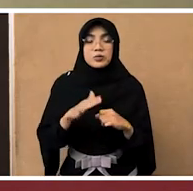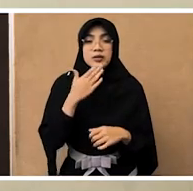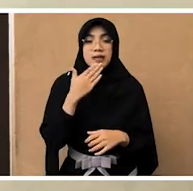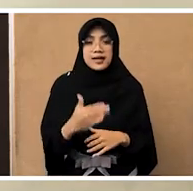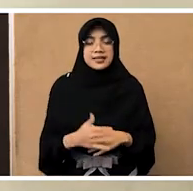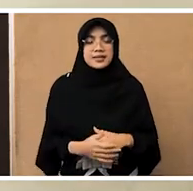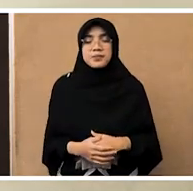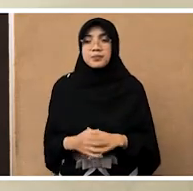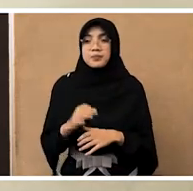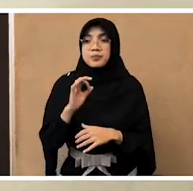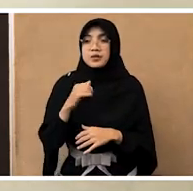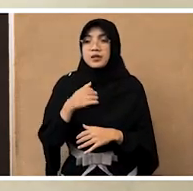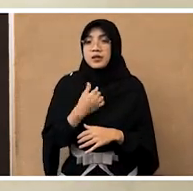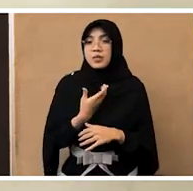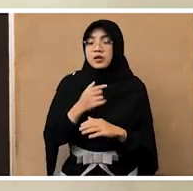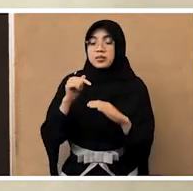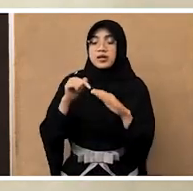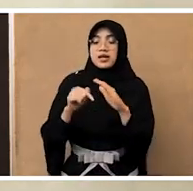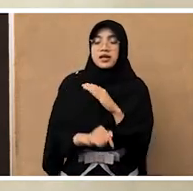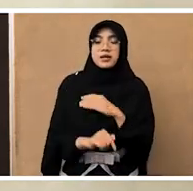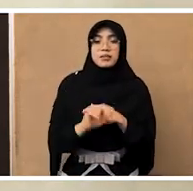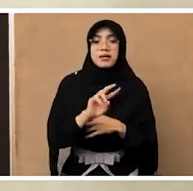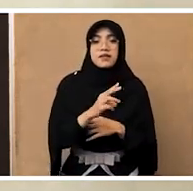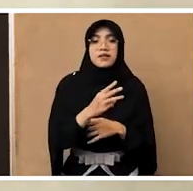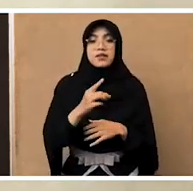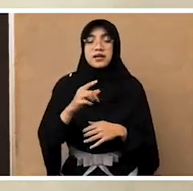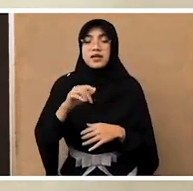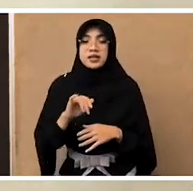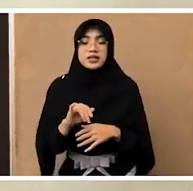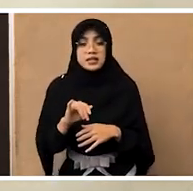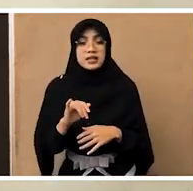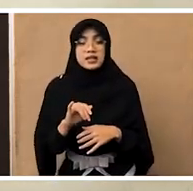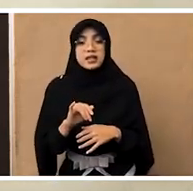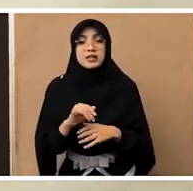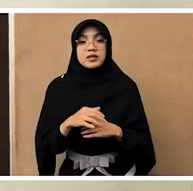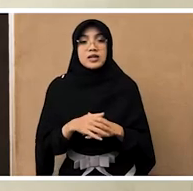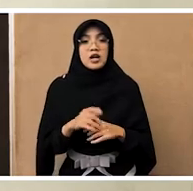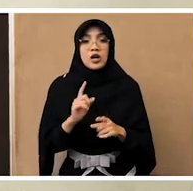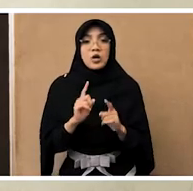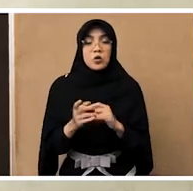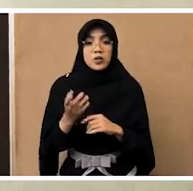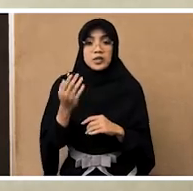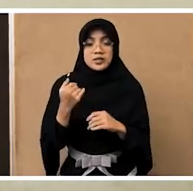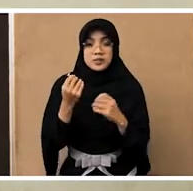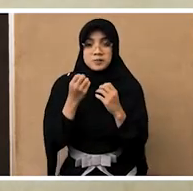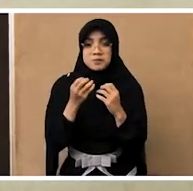Saya ingin ingin lebih dalam ke Mbak Feri Ini Mbak Feri jadi tadi